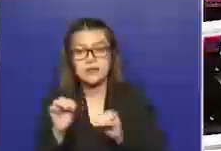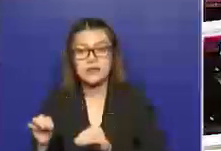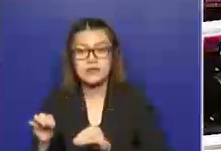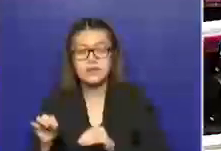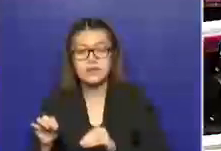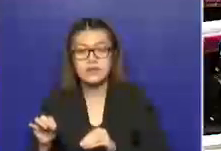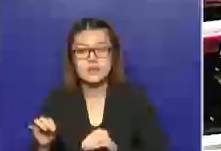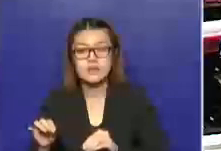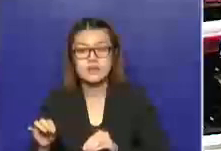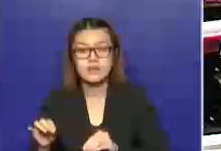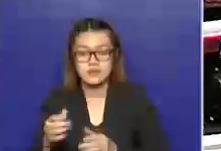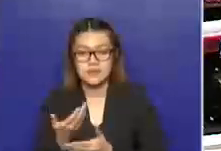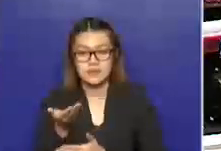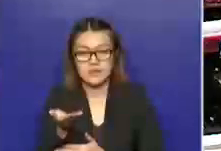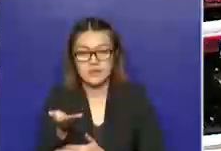เท่าพิภพครับ